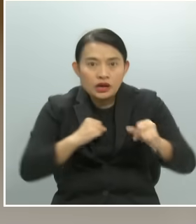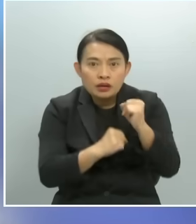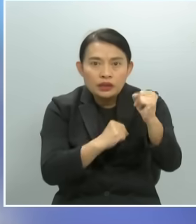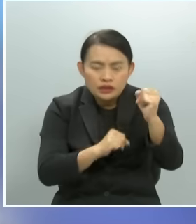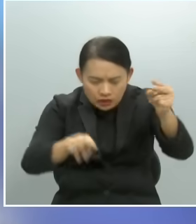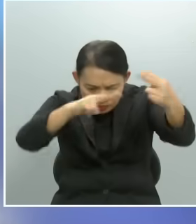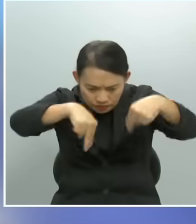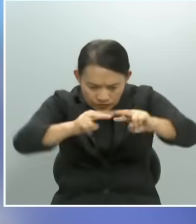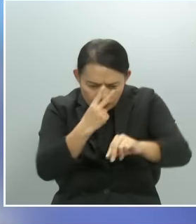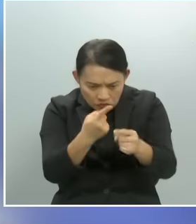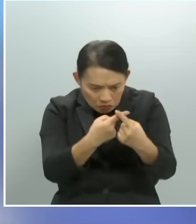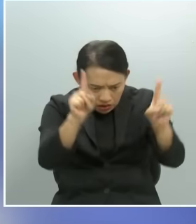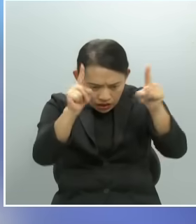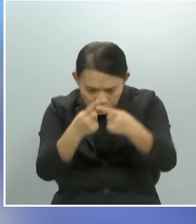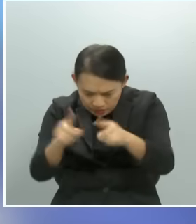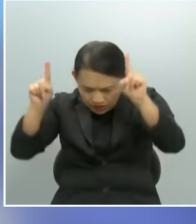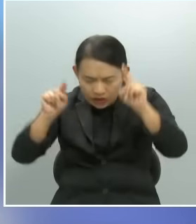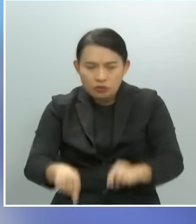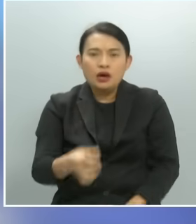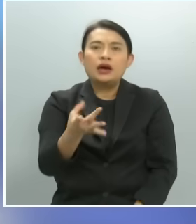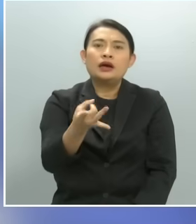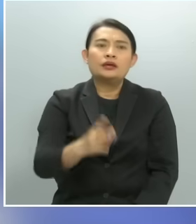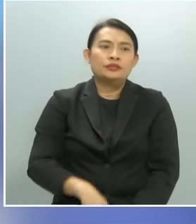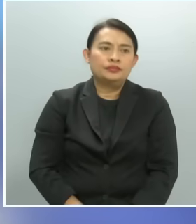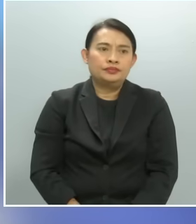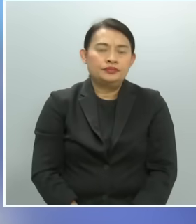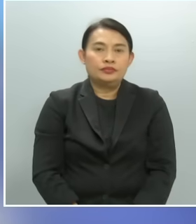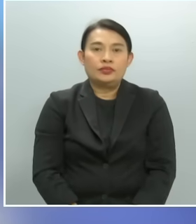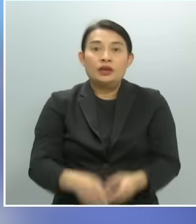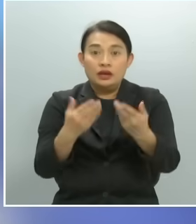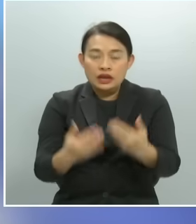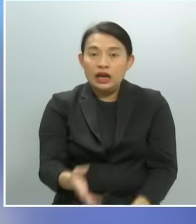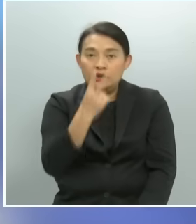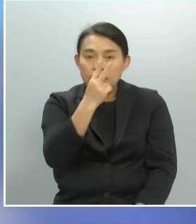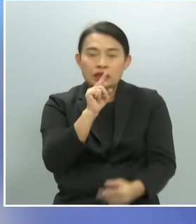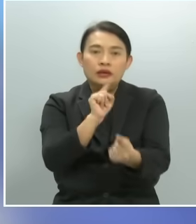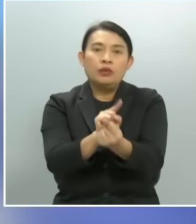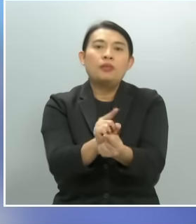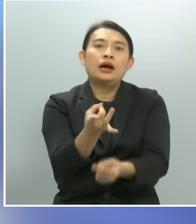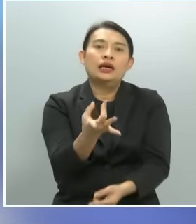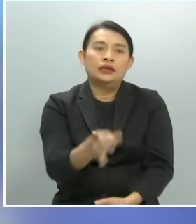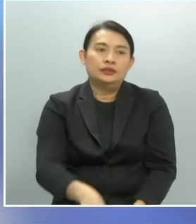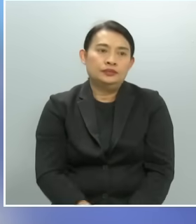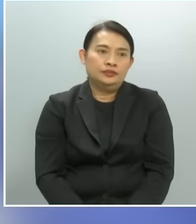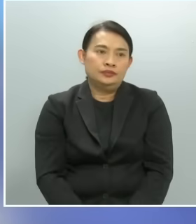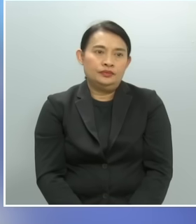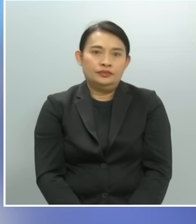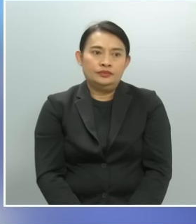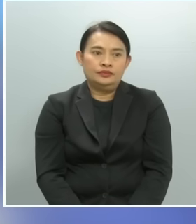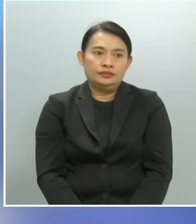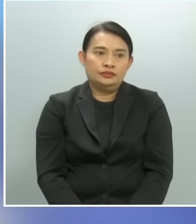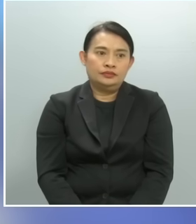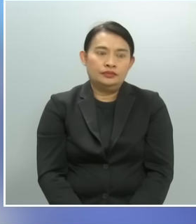ครอบพิรุธในสิ่งนี้มันเกิดอะไรขึ้นกันแน่ปรากฎสิ่งที่เขาไปเจอคุณผู้ชมครับเนี่ยนะฮะคือ